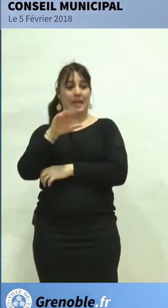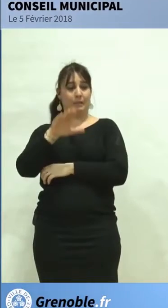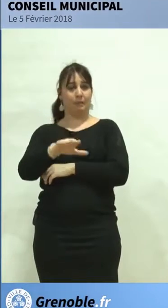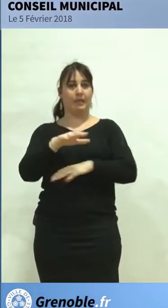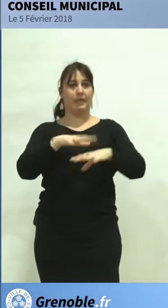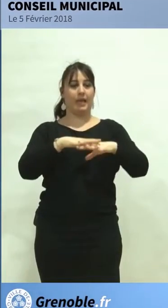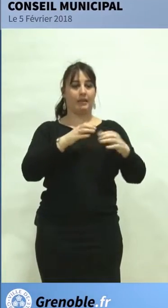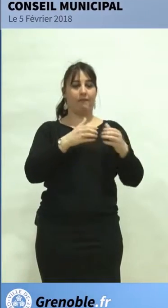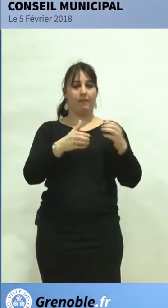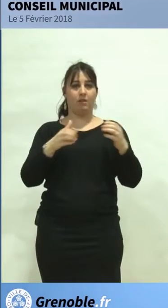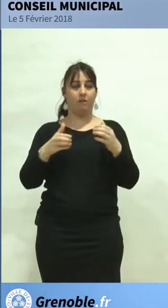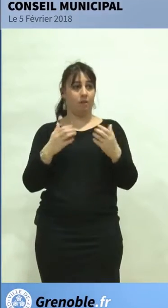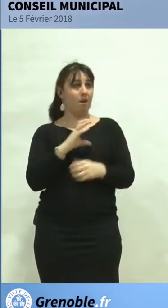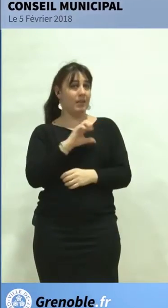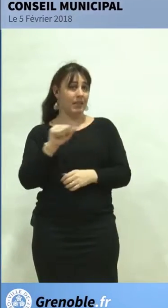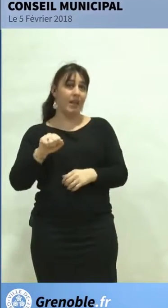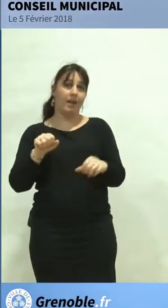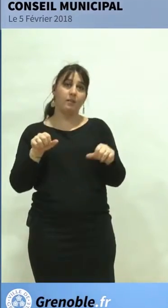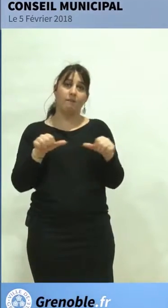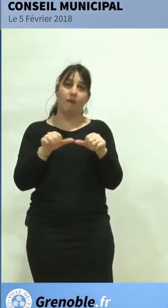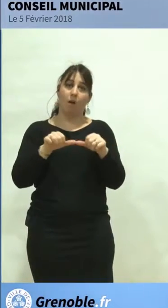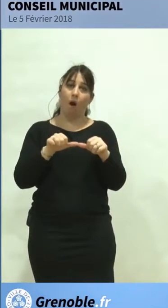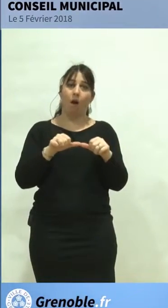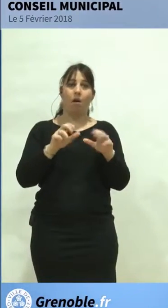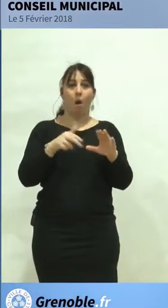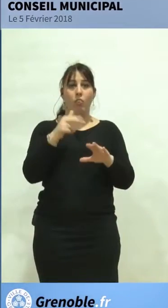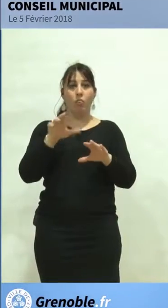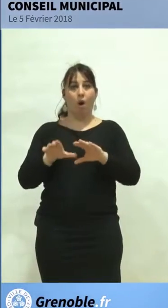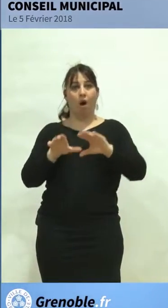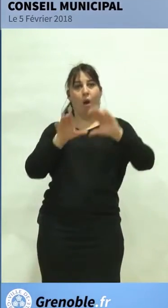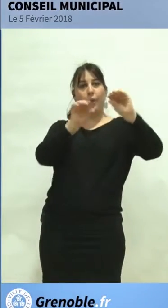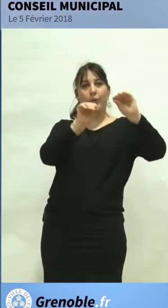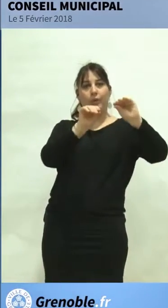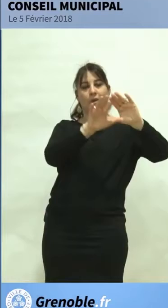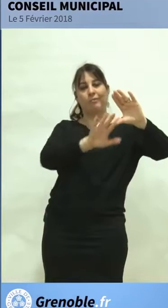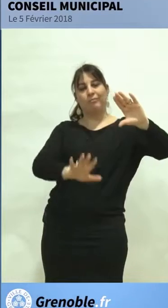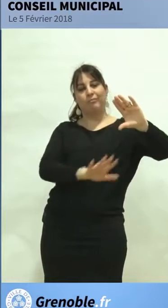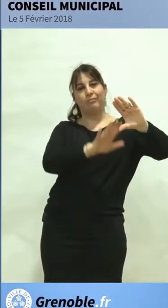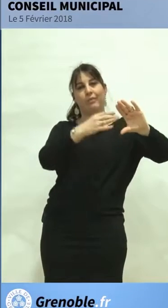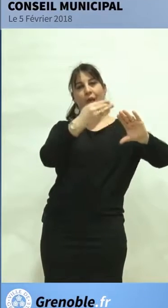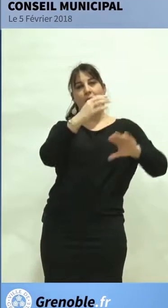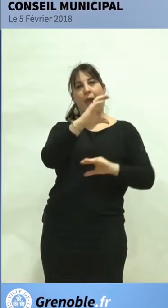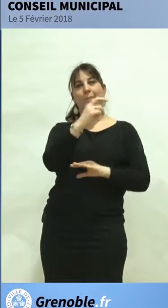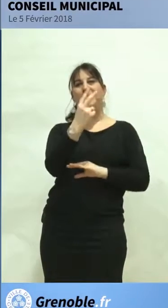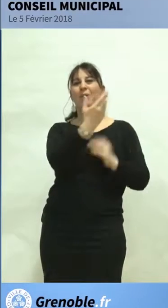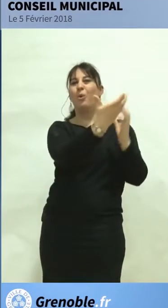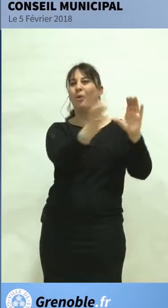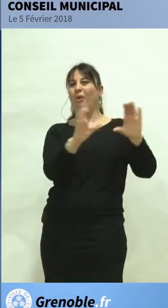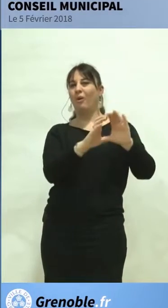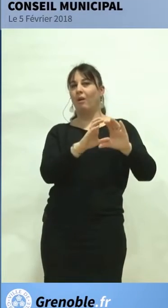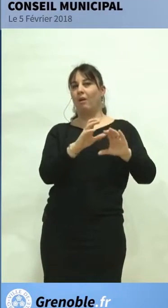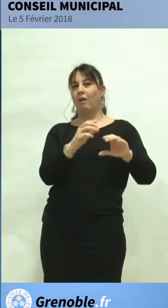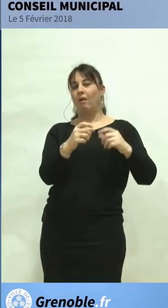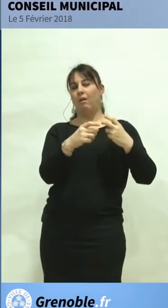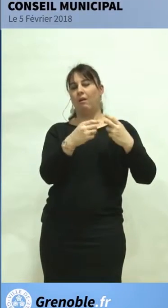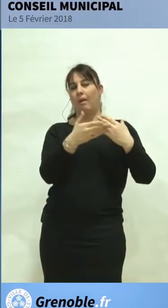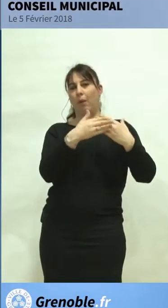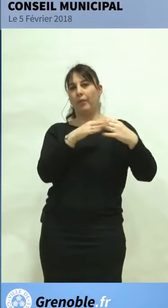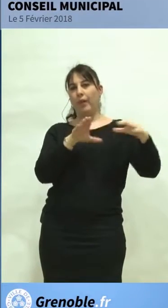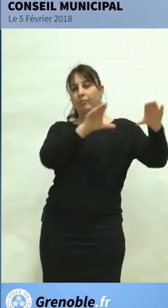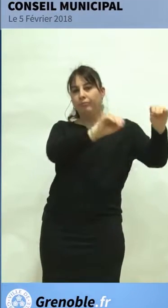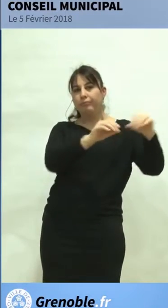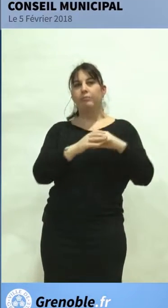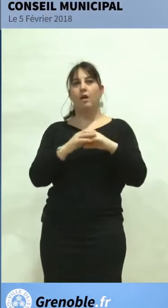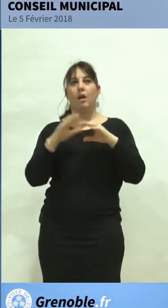Villeneuve, le CCAS va se déplacer un peu plus au nord, pas loin, mais vers la MC2. L'emplacement du collège Lucie Aubrac